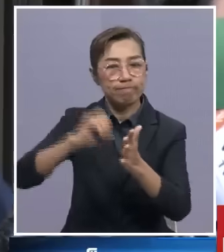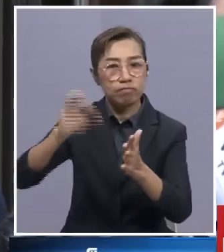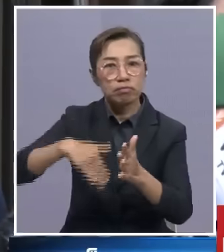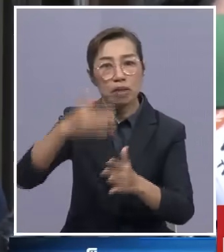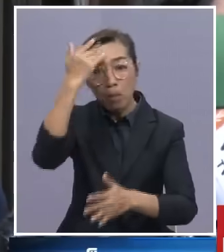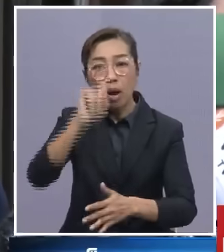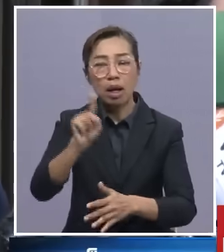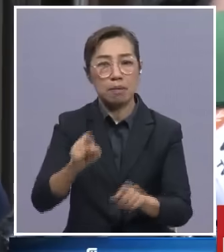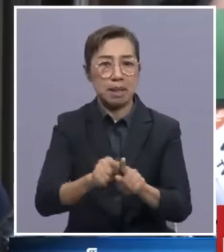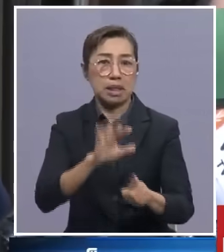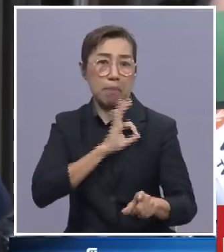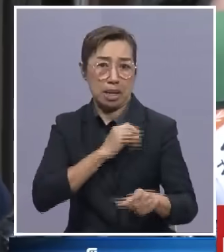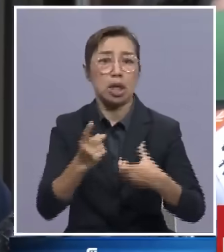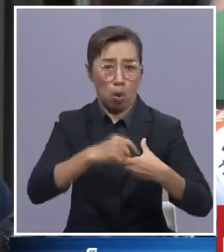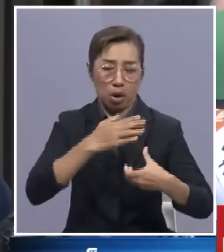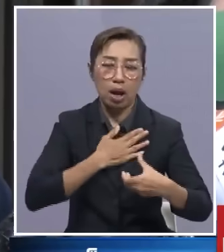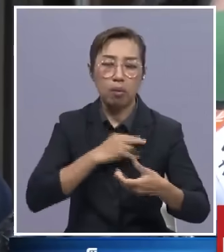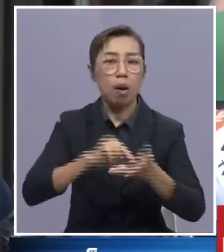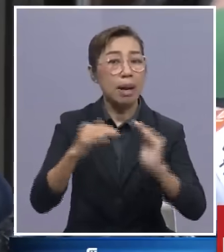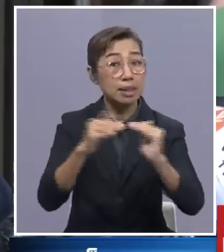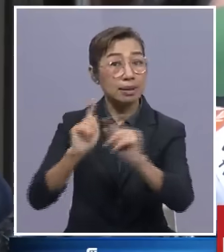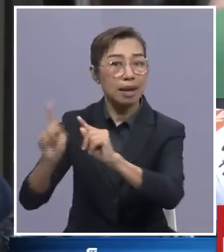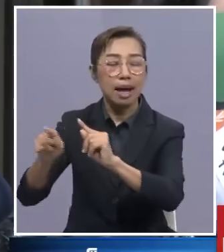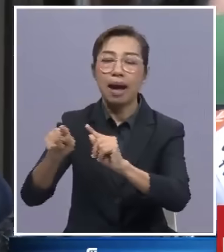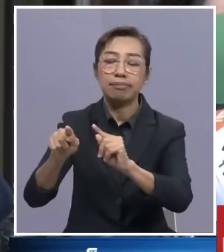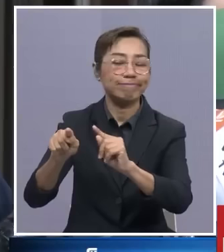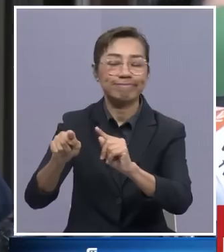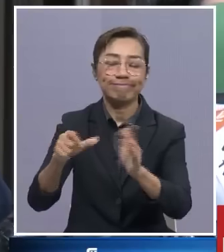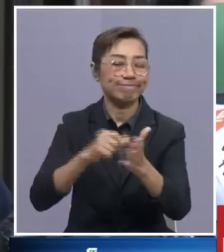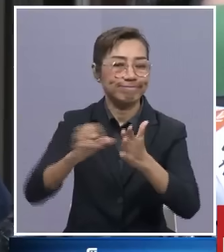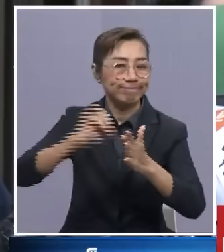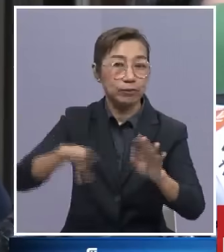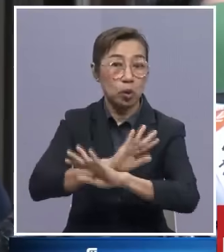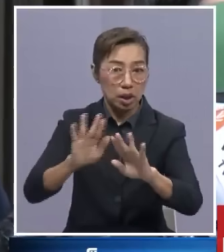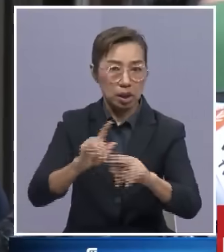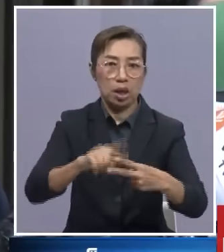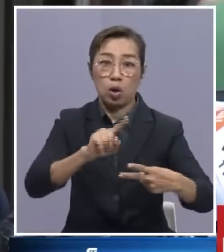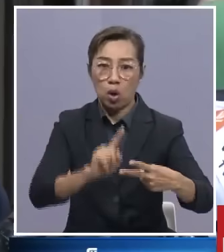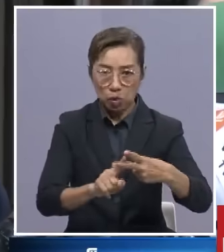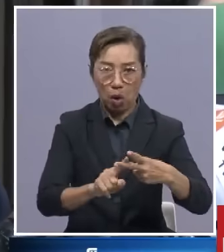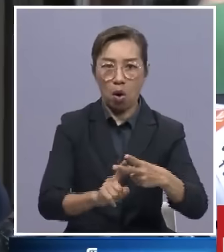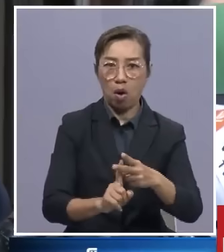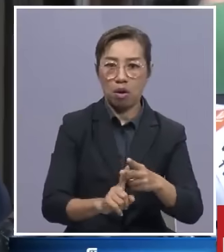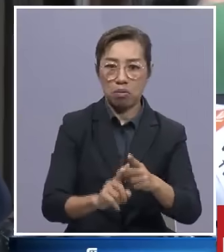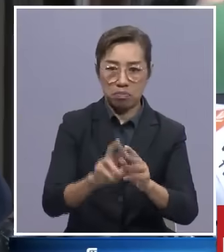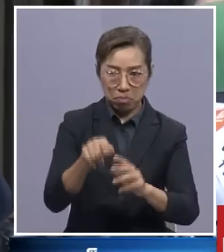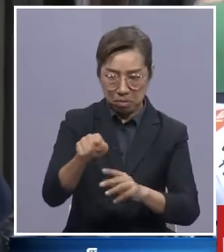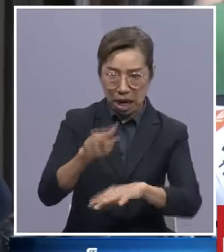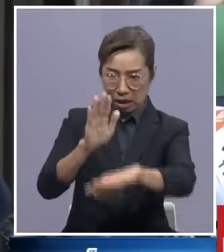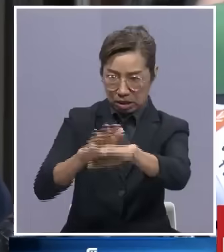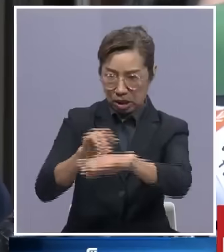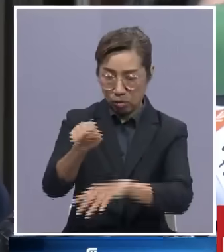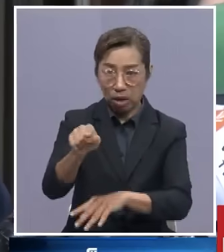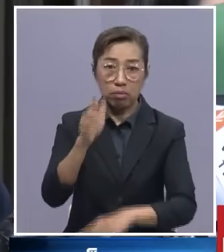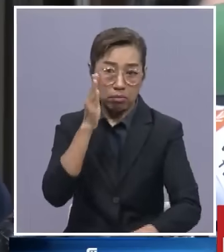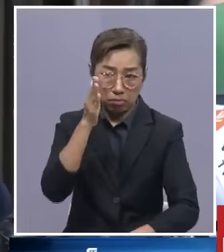พรรคแล้วก็นอกจากนั้นเนี่ยก็ยังได้กำหนดเงื่อนไขไว้ด้วยนะครับเอ่อในการคาดโทษว่าจะต้อง